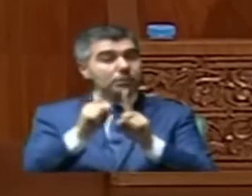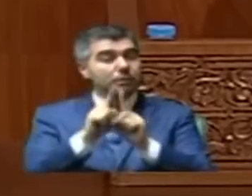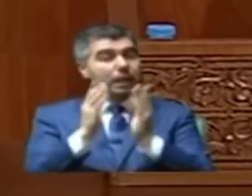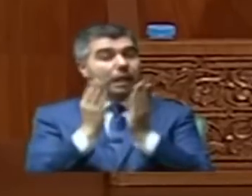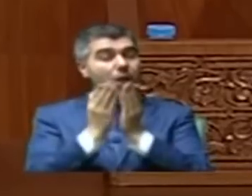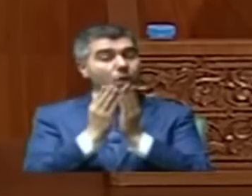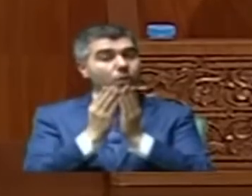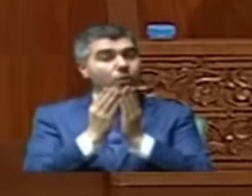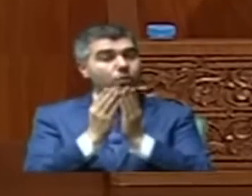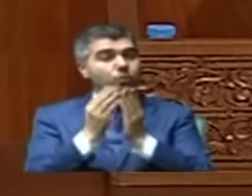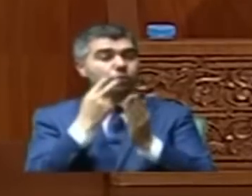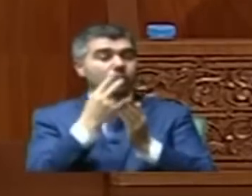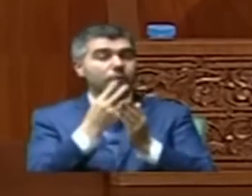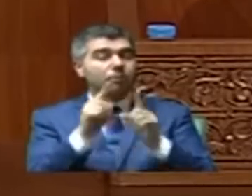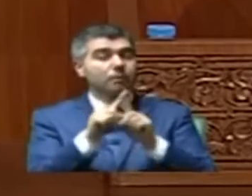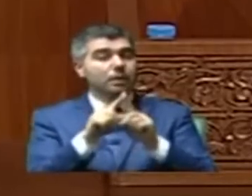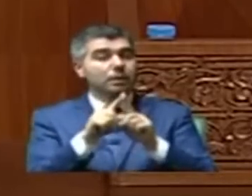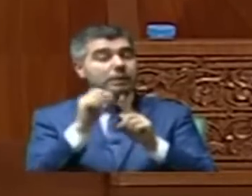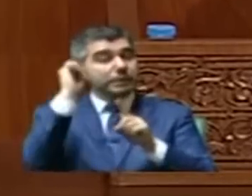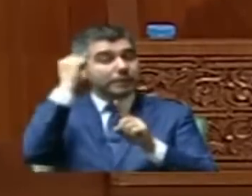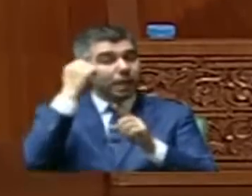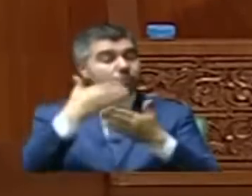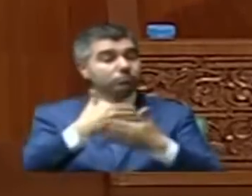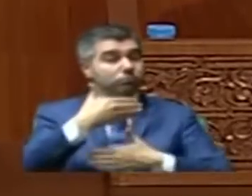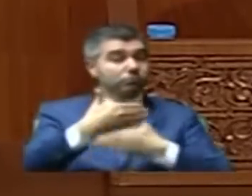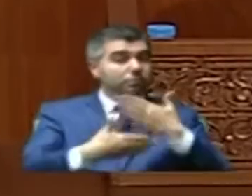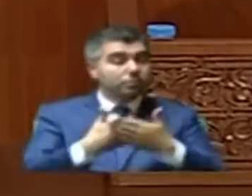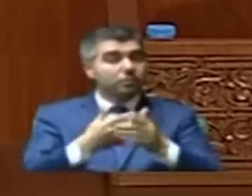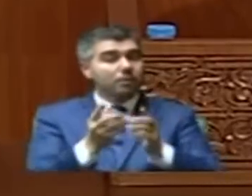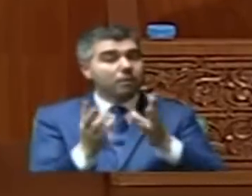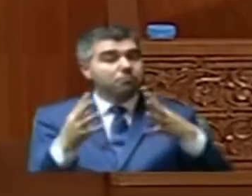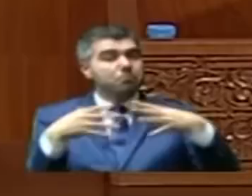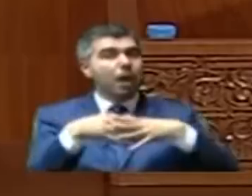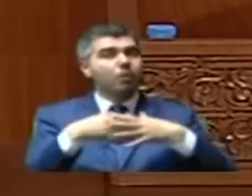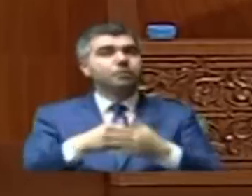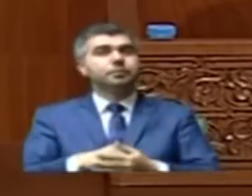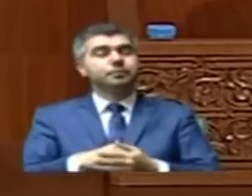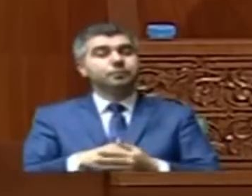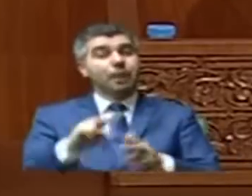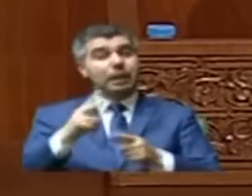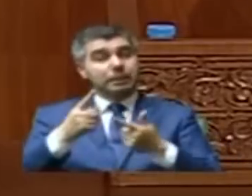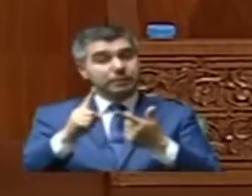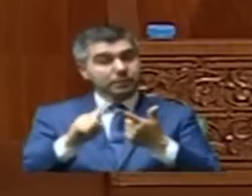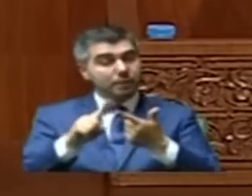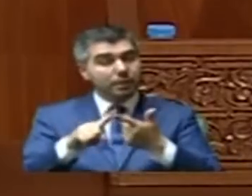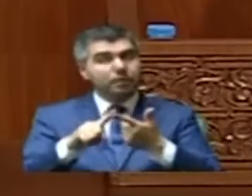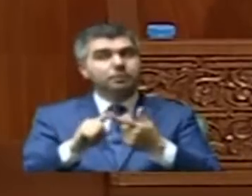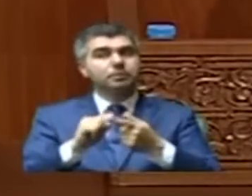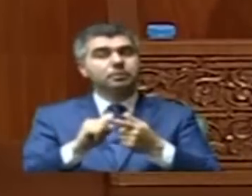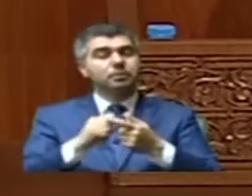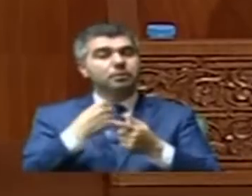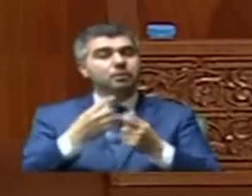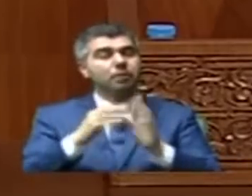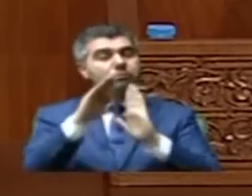منظومه التربيه والتكوين والبحث العلمي هذه ايضا في التقاء جزء من الالقائيه ثانيا الى احداث اللجنه